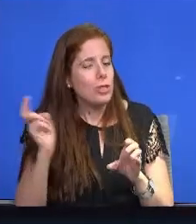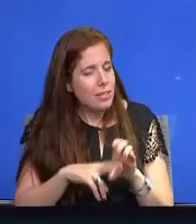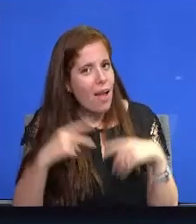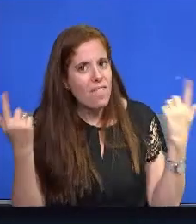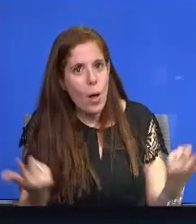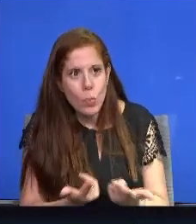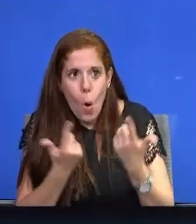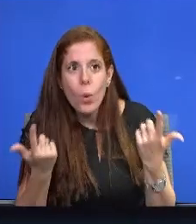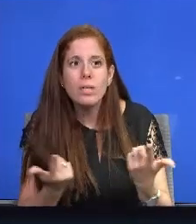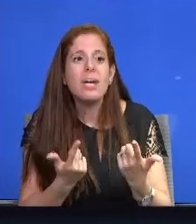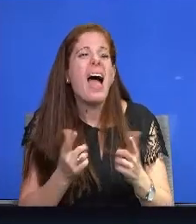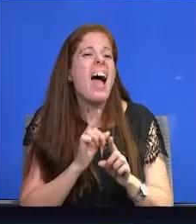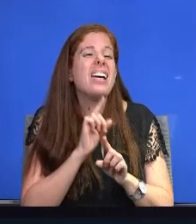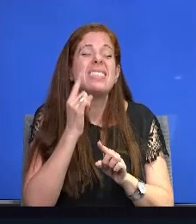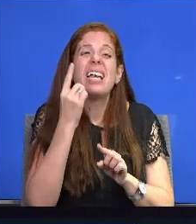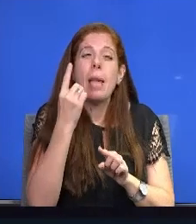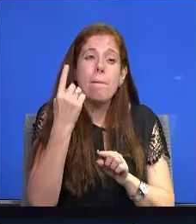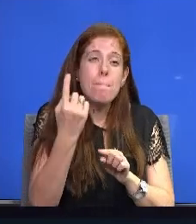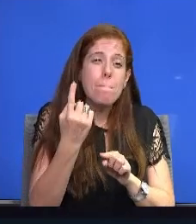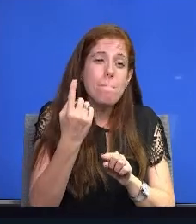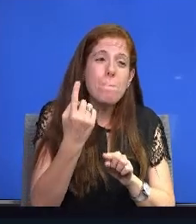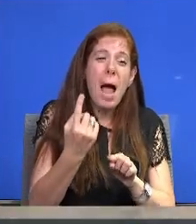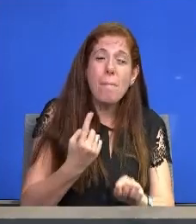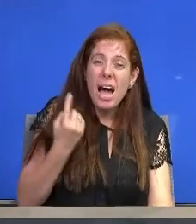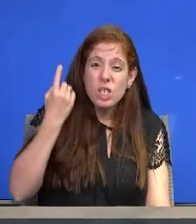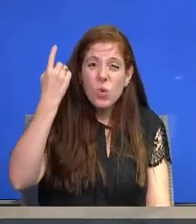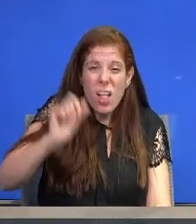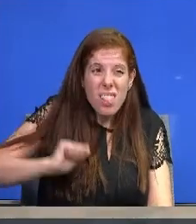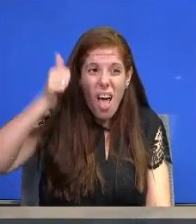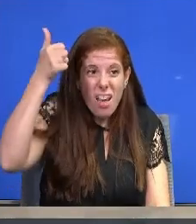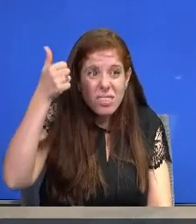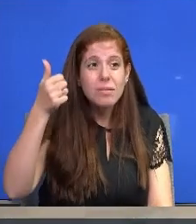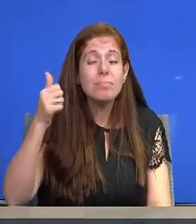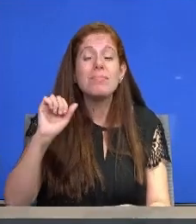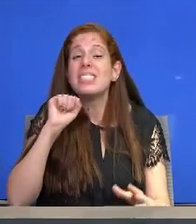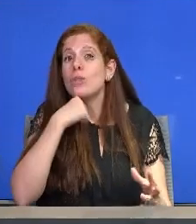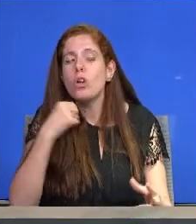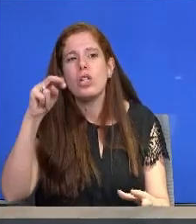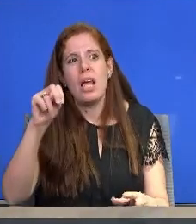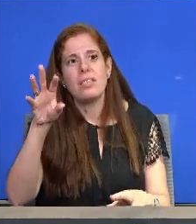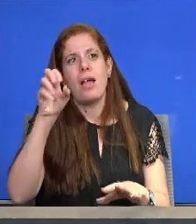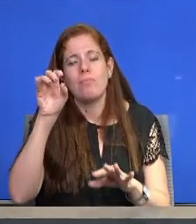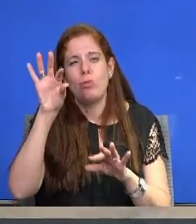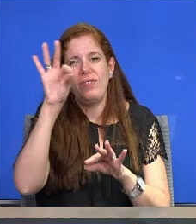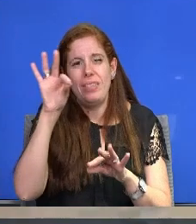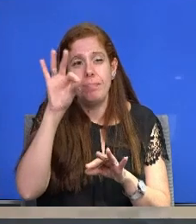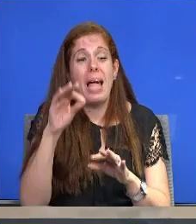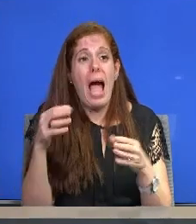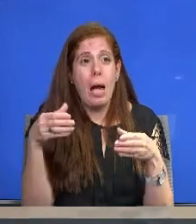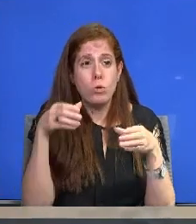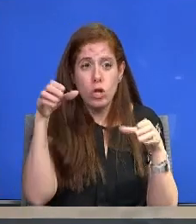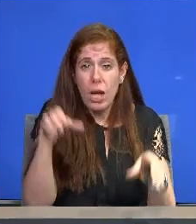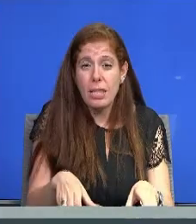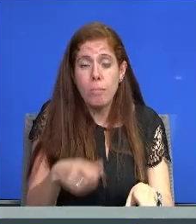celebrate NASA's first ever asteroid sample return. הקפסולה שנחתה בשבוע שעבר בלב